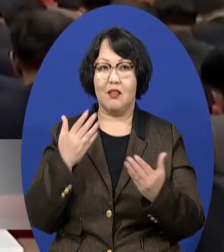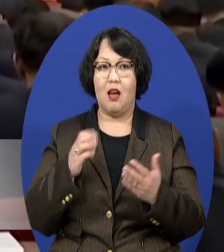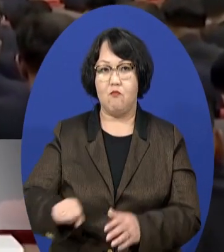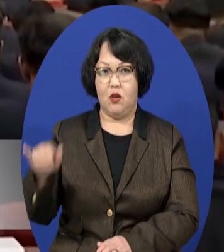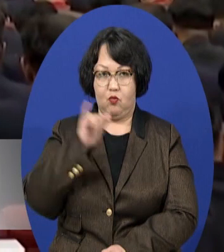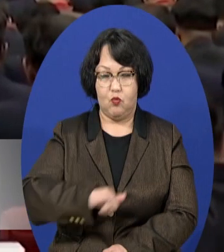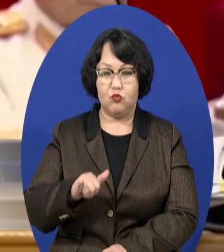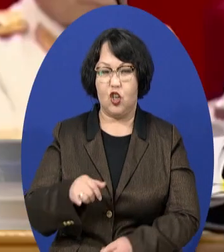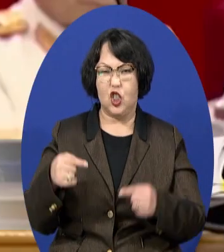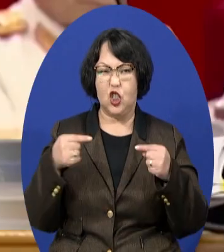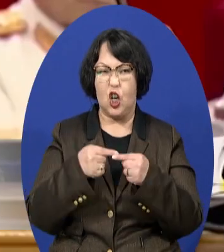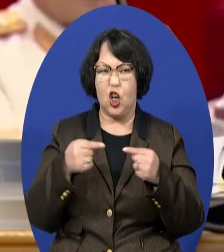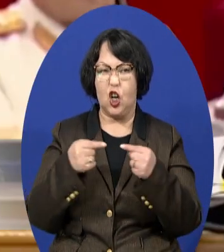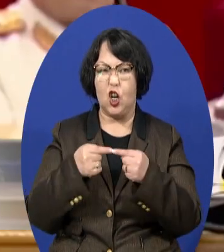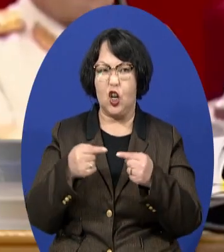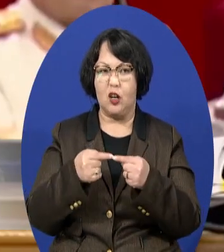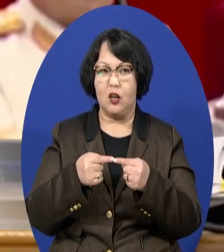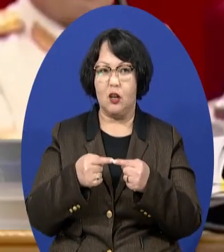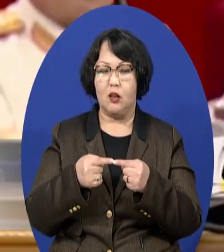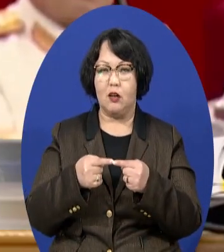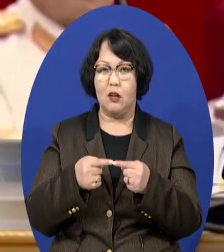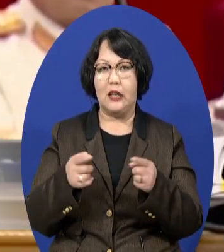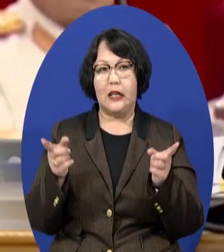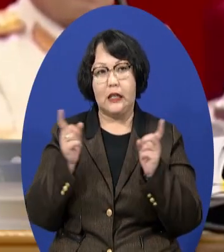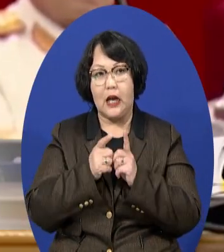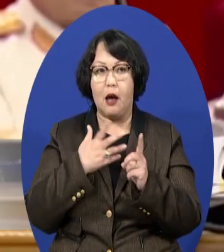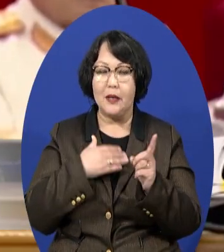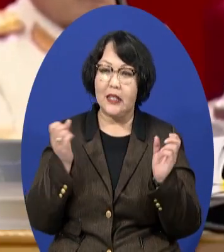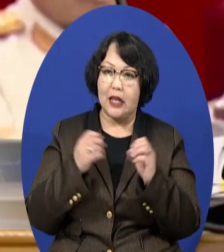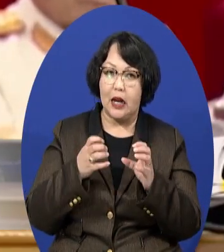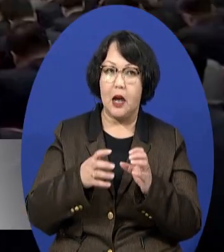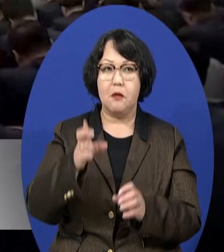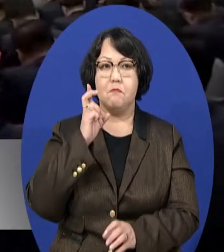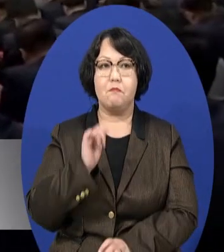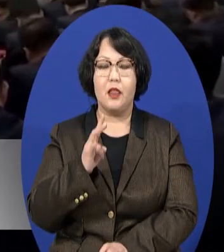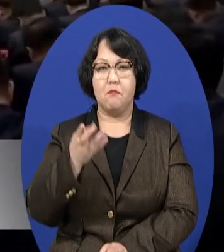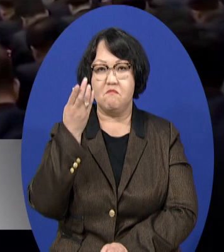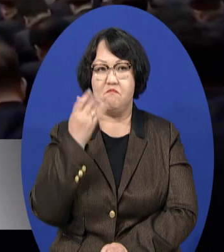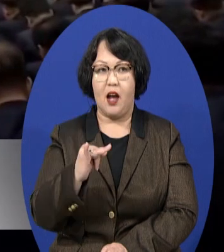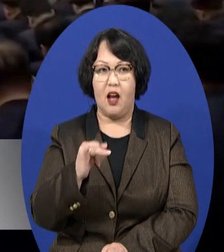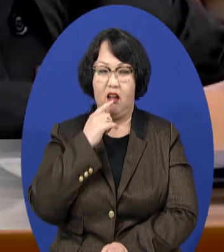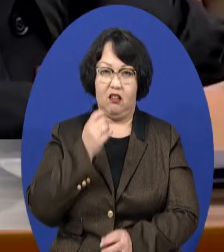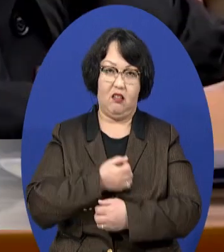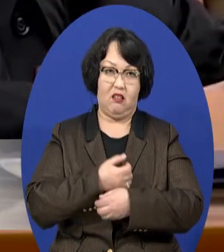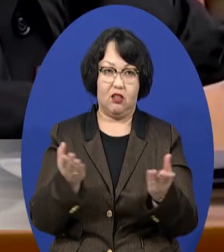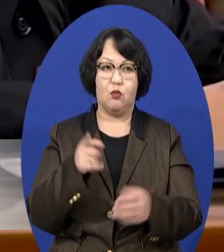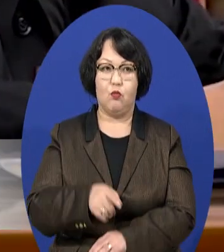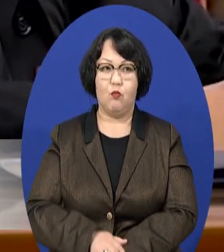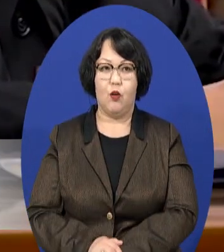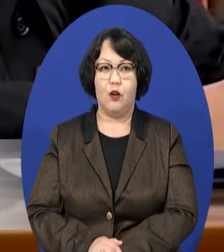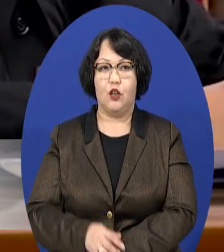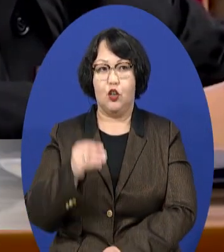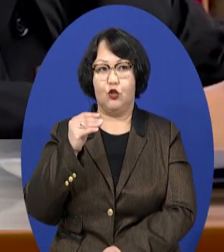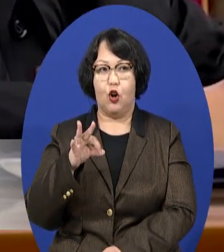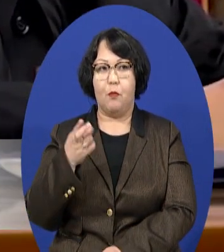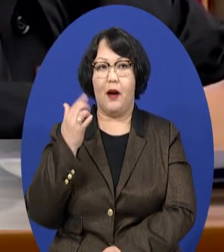нэгдсэн улстай сөргөлдөх мөн яриа хэлэлцээ эхлүүлэхийн аль алинд нь бэлэн байхыг холбогдох албаныханд үүрэг болгосон юм. Жозеп